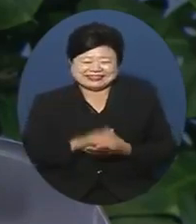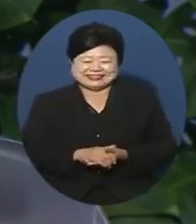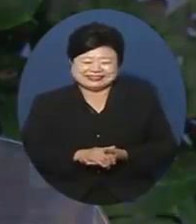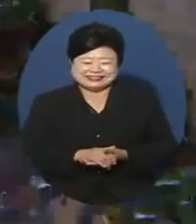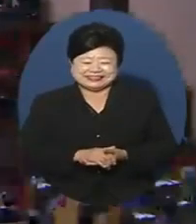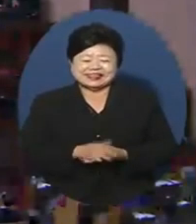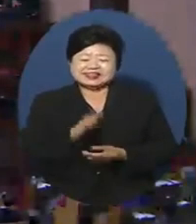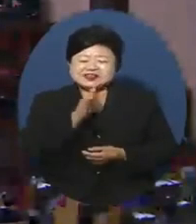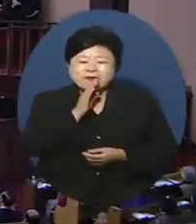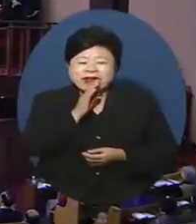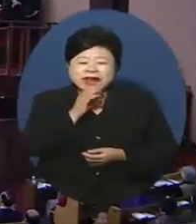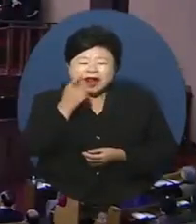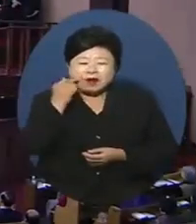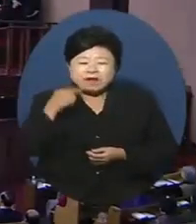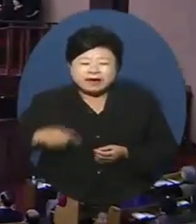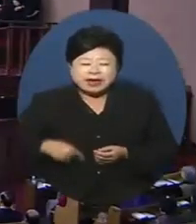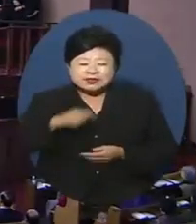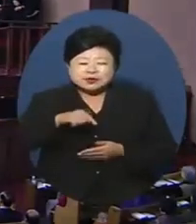실제로